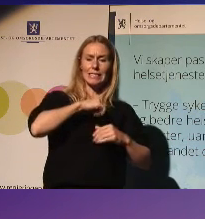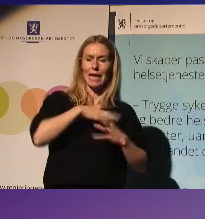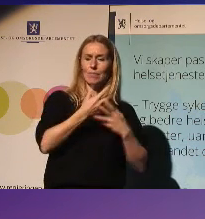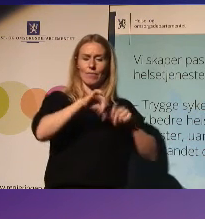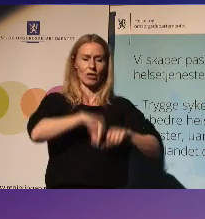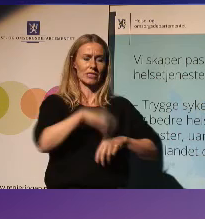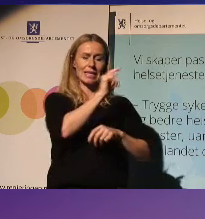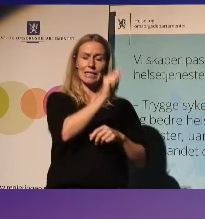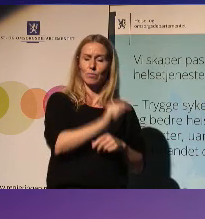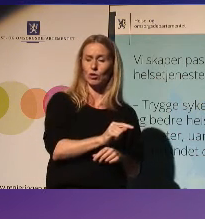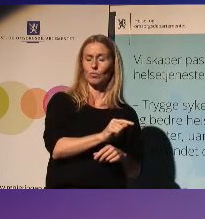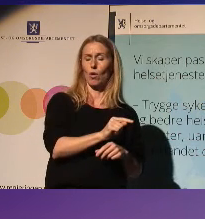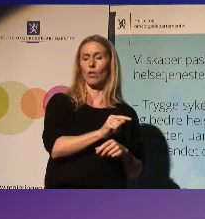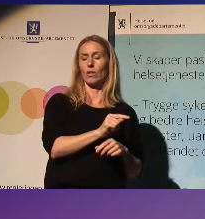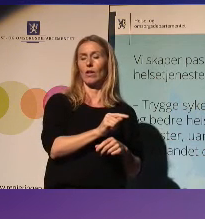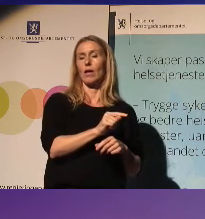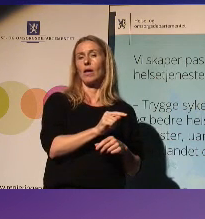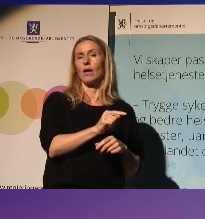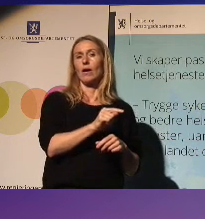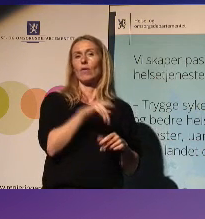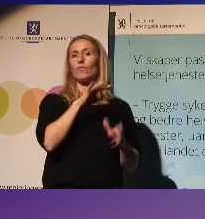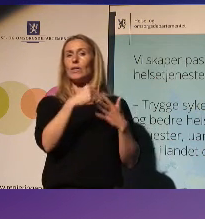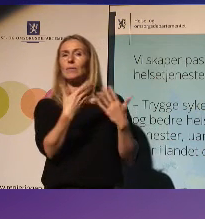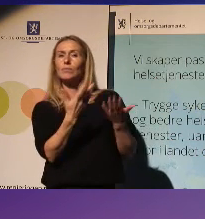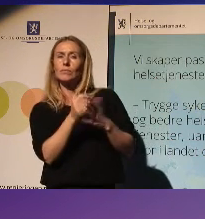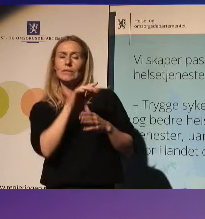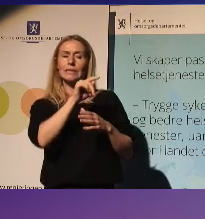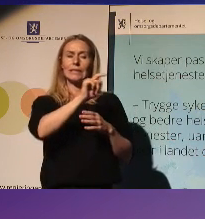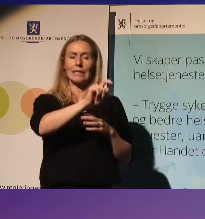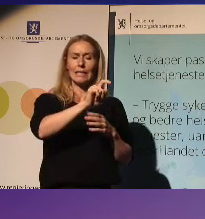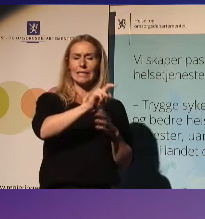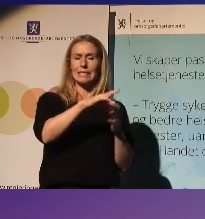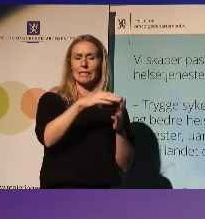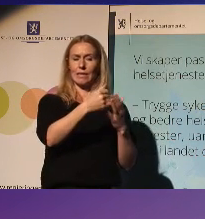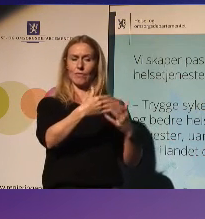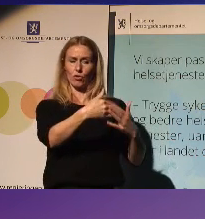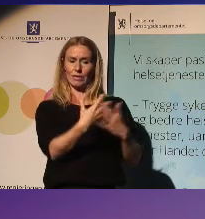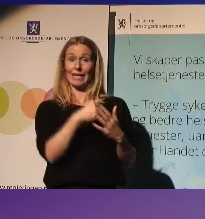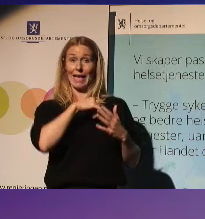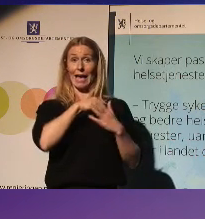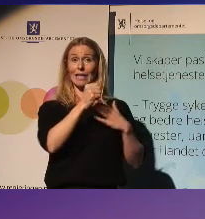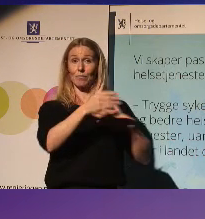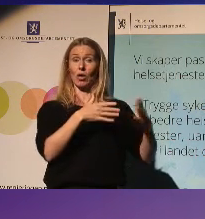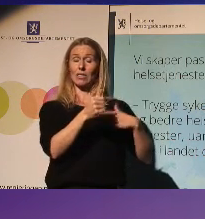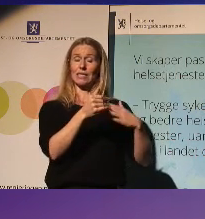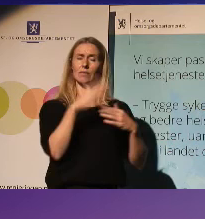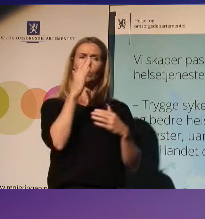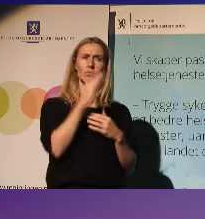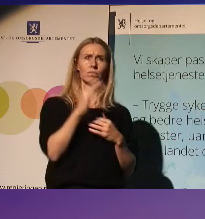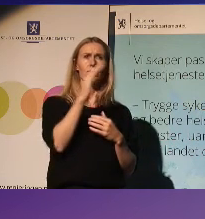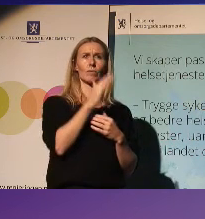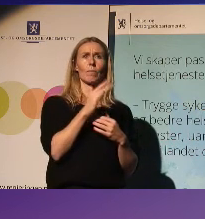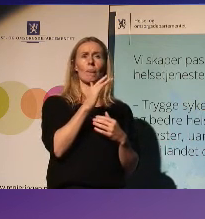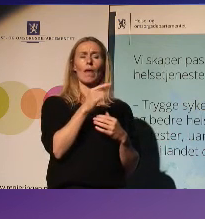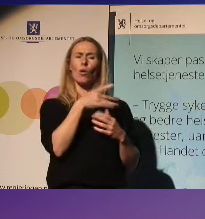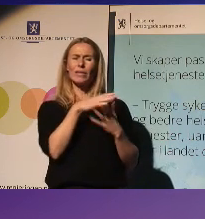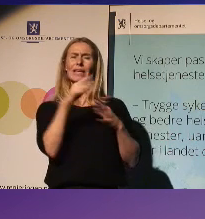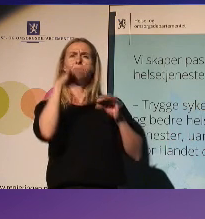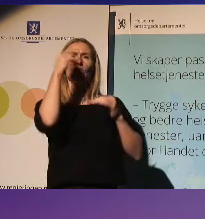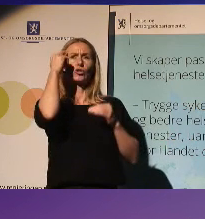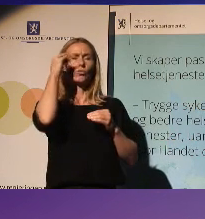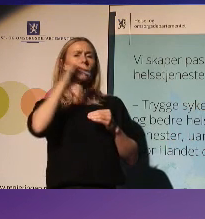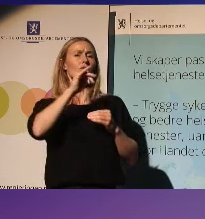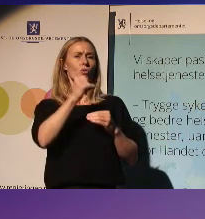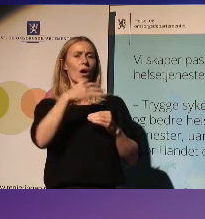om, der de gikk kritisk til egen praksis. Og de skjønte jo raskt at her